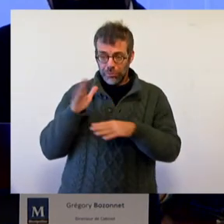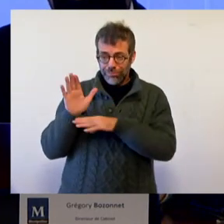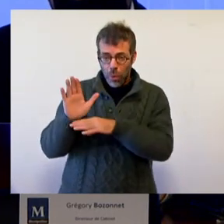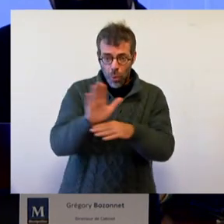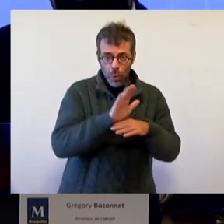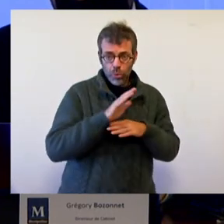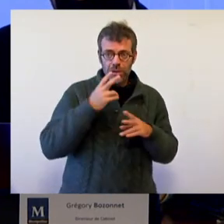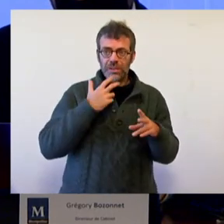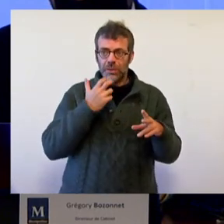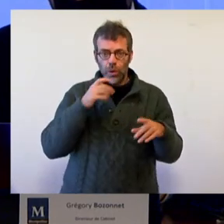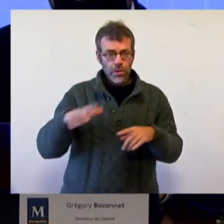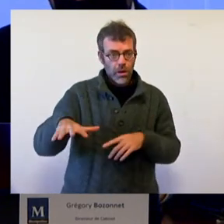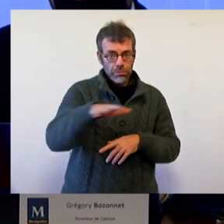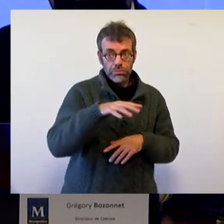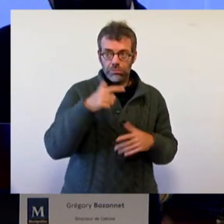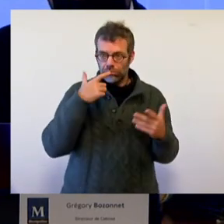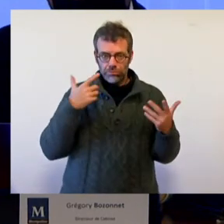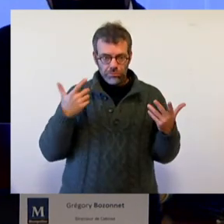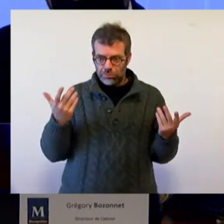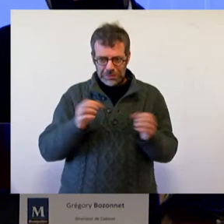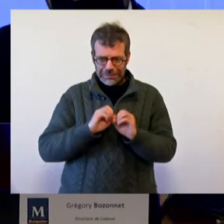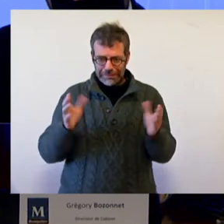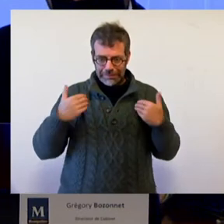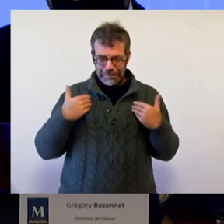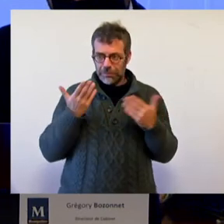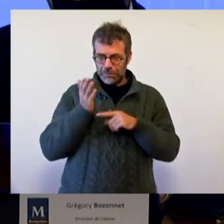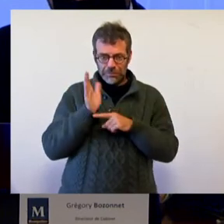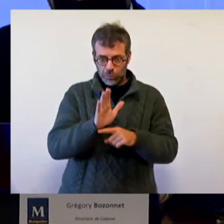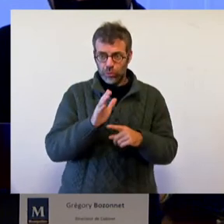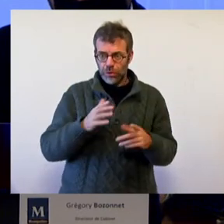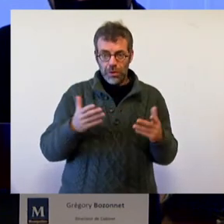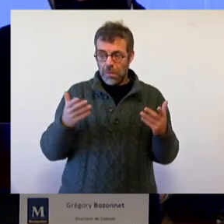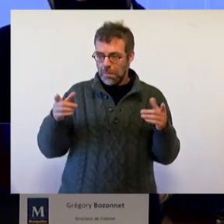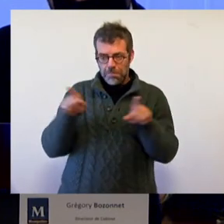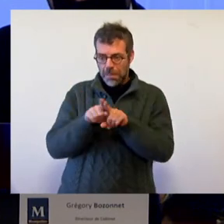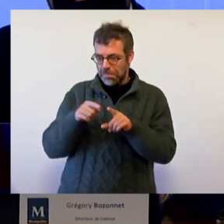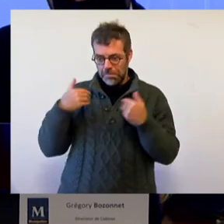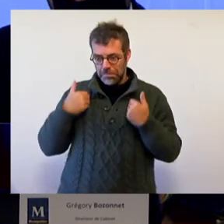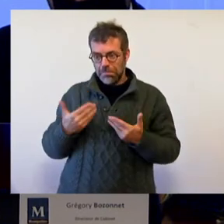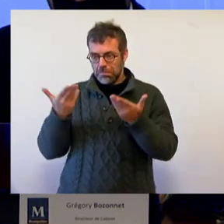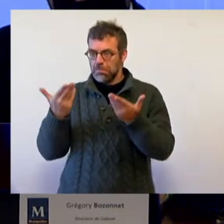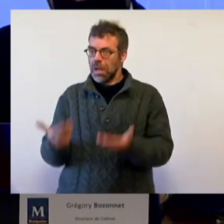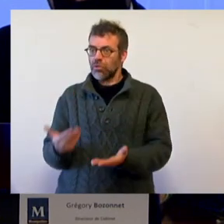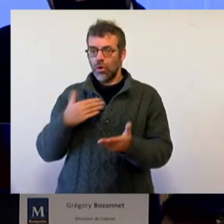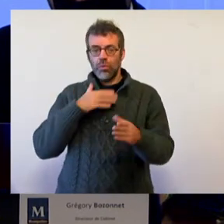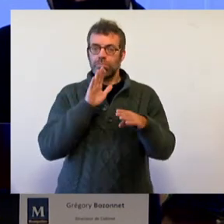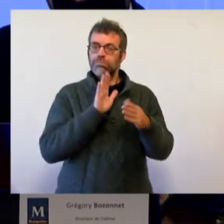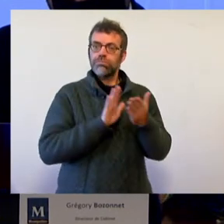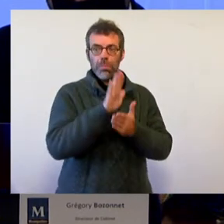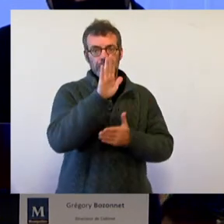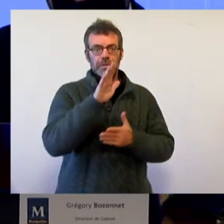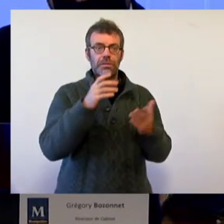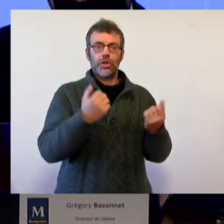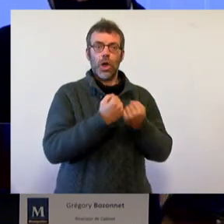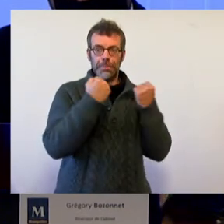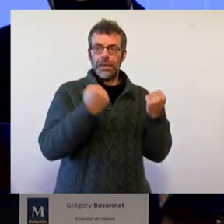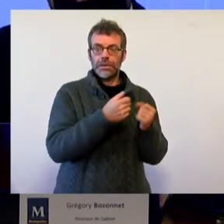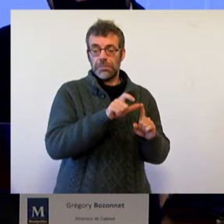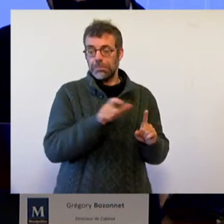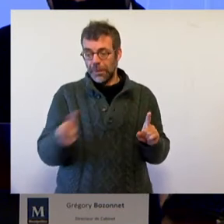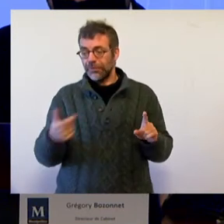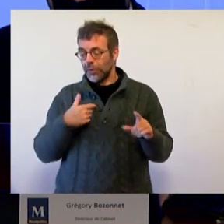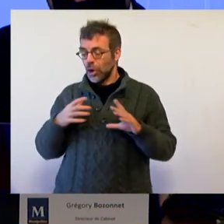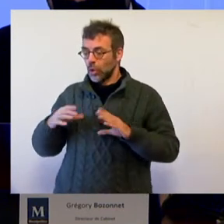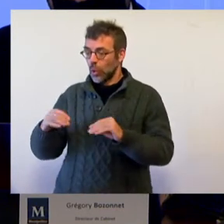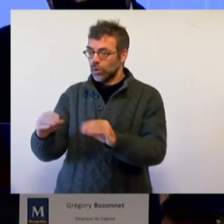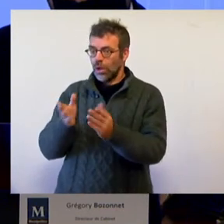donc l'engagement de l'équipe municipale et du maire. Nous sommes profondément attachés au respect de nos promesses de campagne et ces orientations budgétaires en